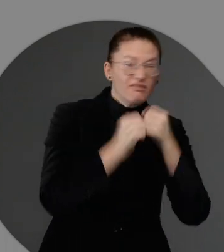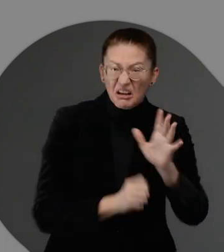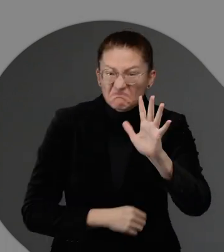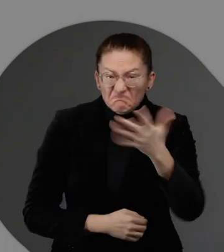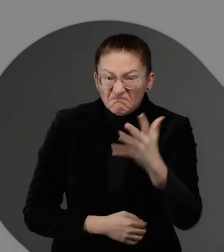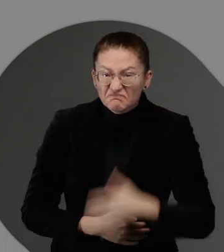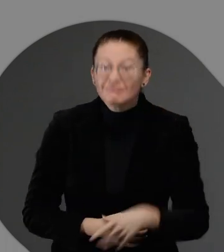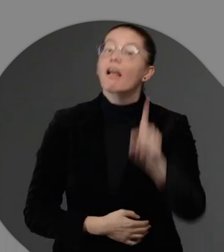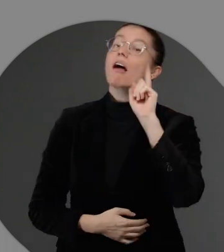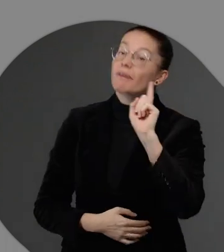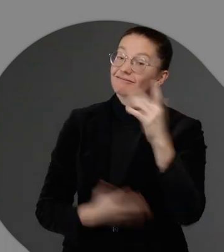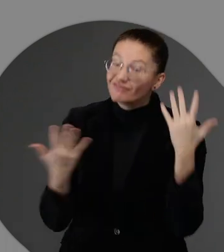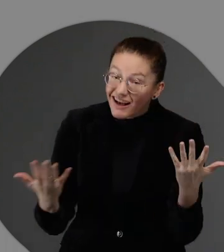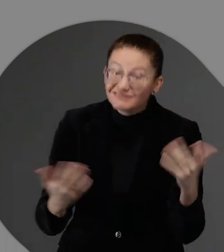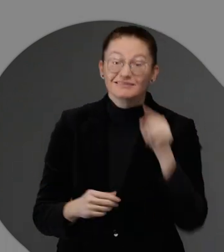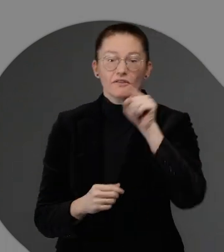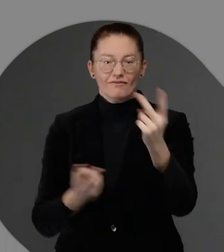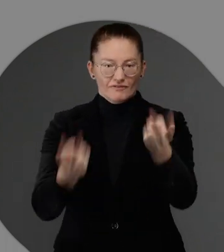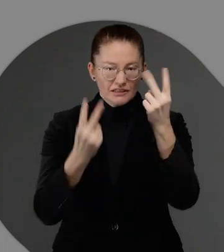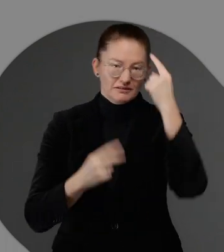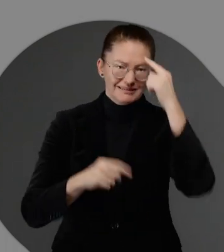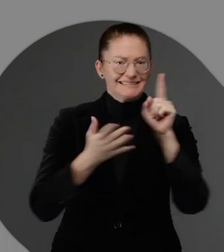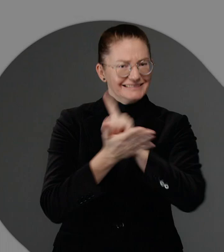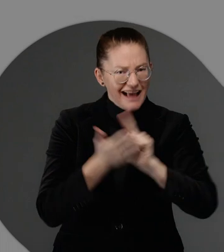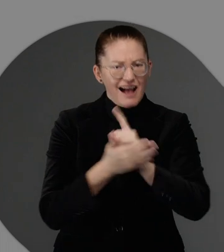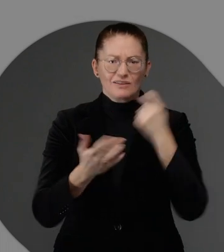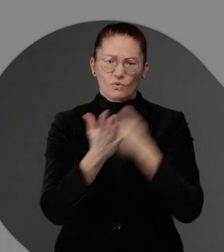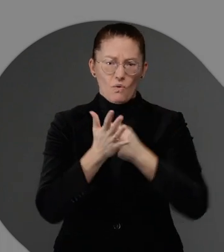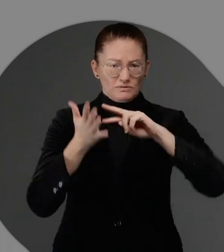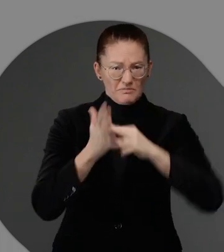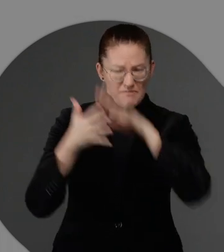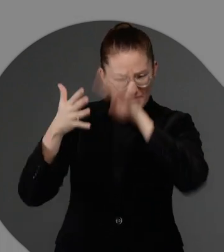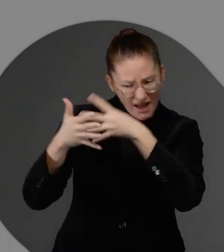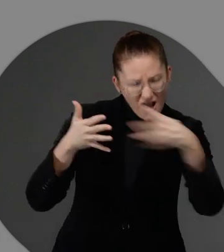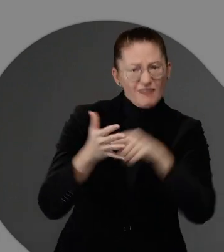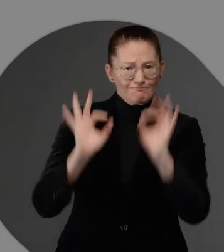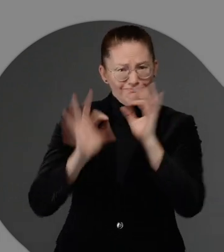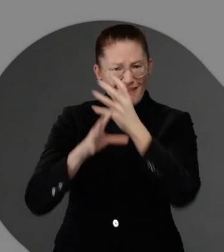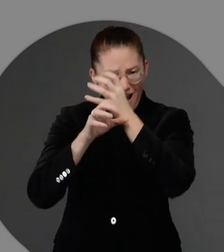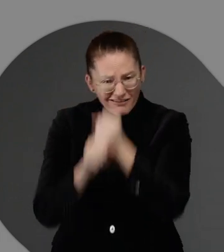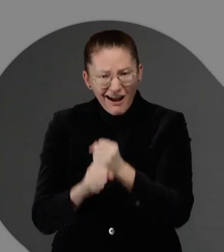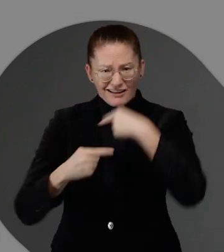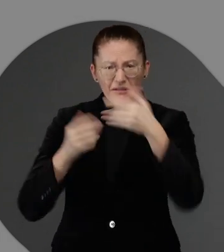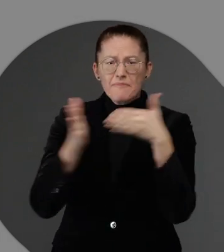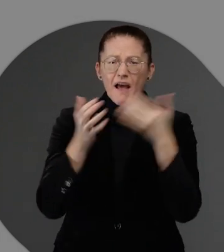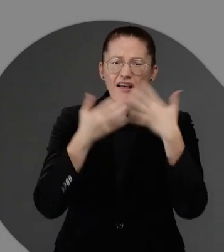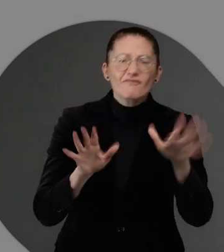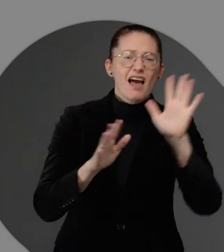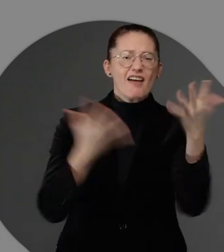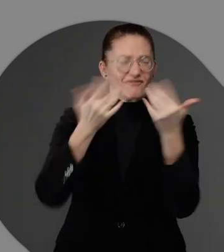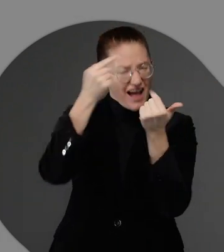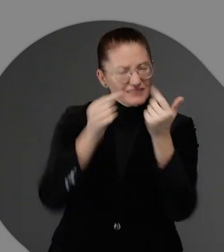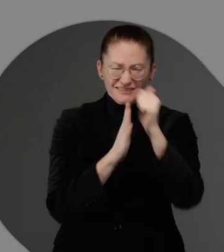Kosten. Aber um Zeit- und Kostenpläne einzuhalten, ist es nötig, die Anforderungen an die Barrierefreiheit von Anfang an